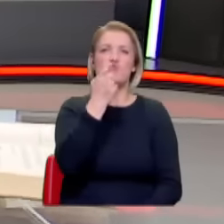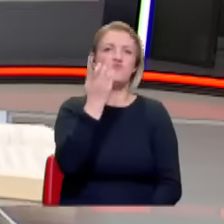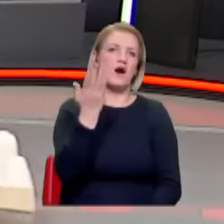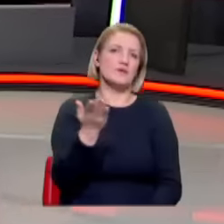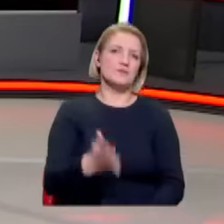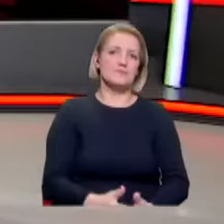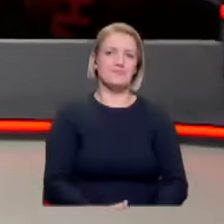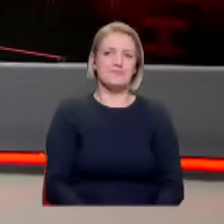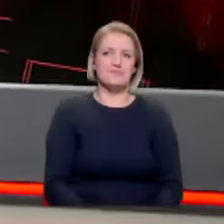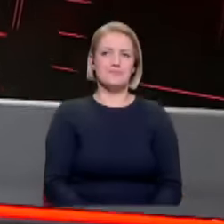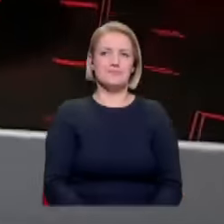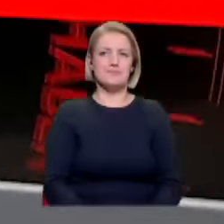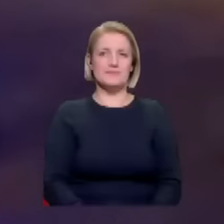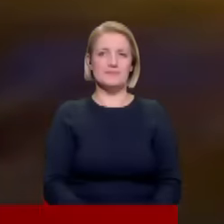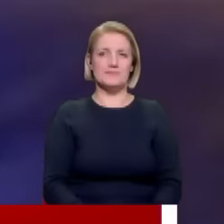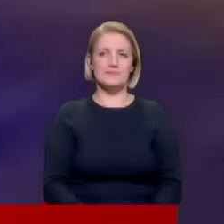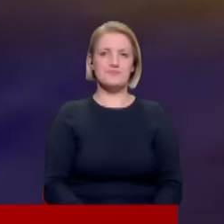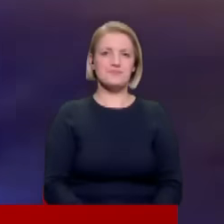varmış?